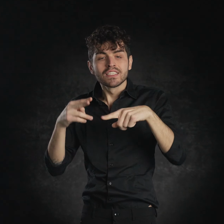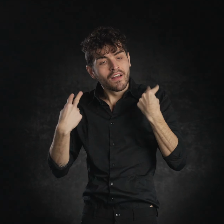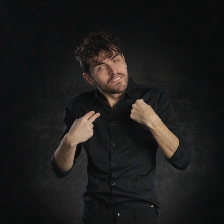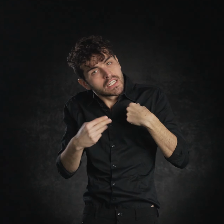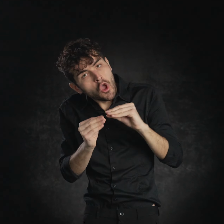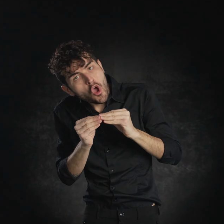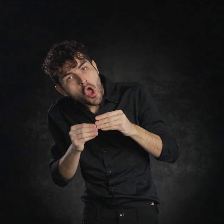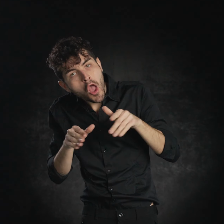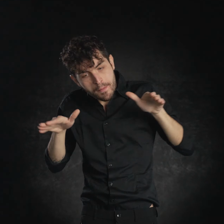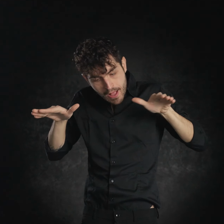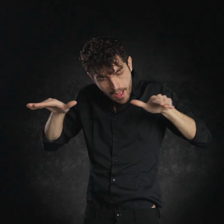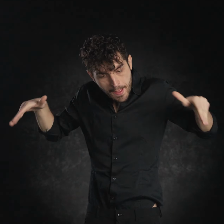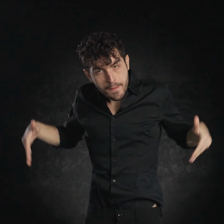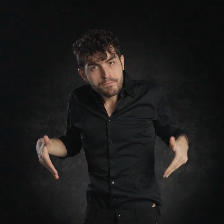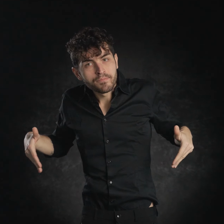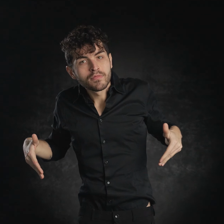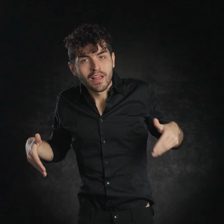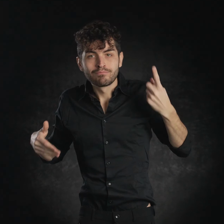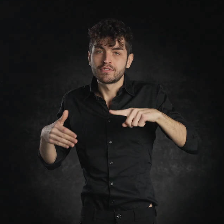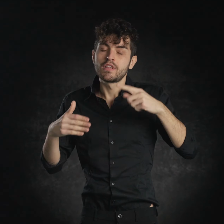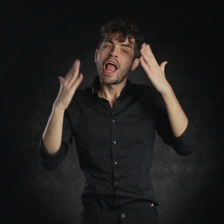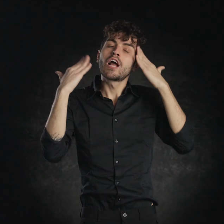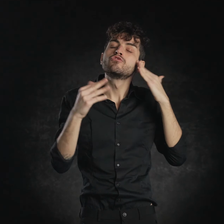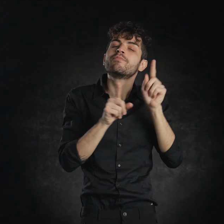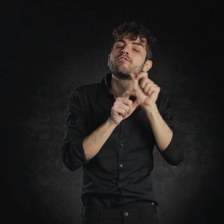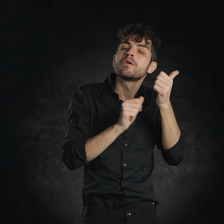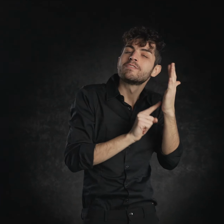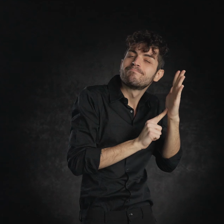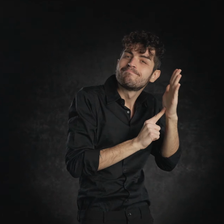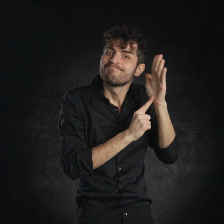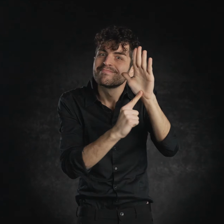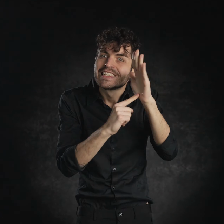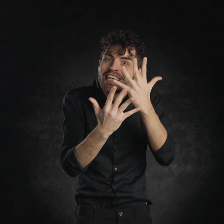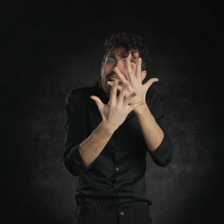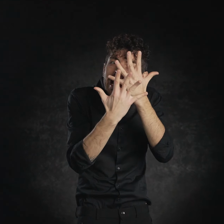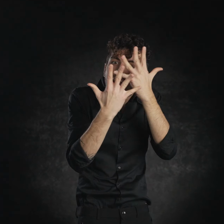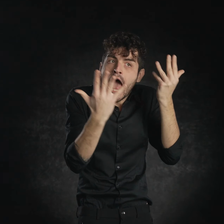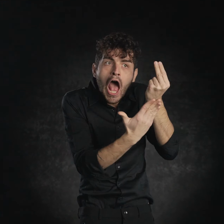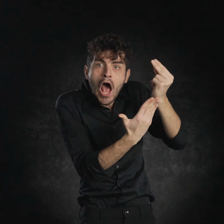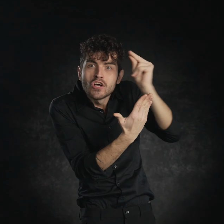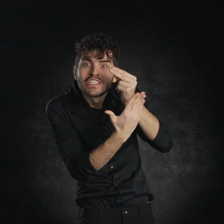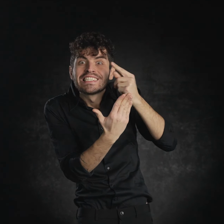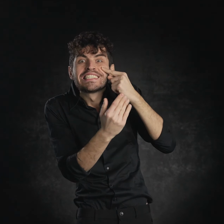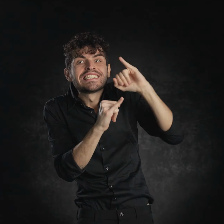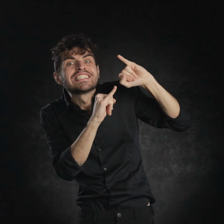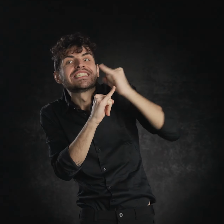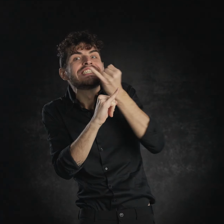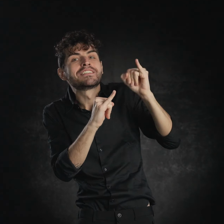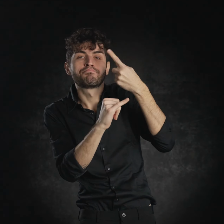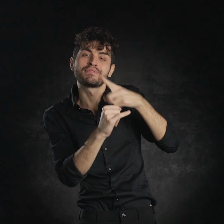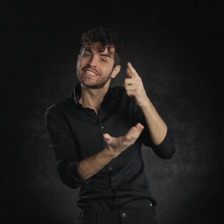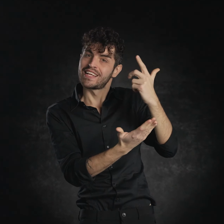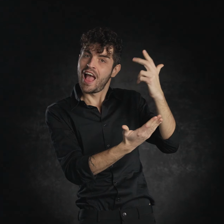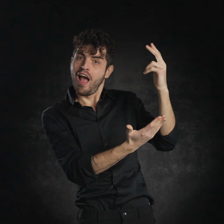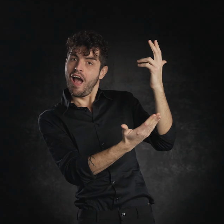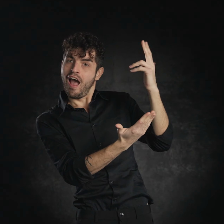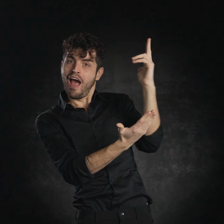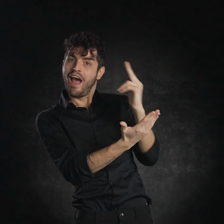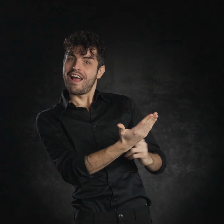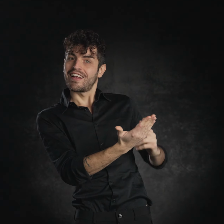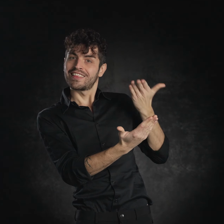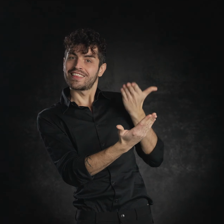posizione così verticale semplicemente una modalità di rappresentazione Gli egiziani volevano rendere la loro arte il